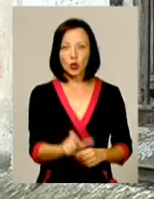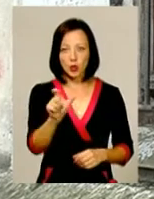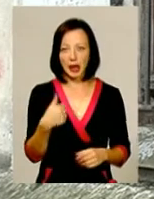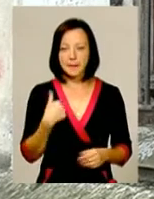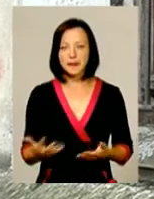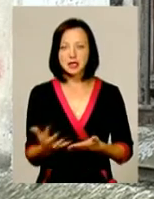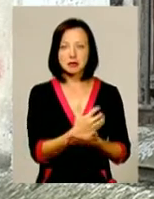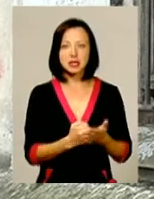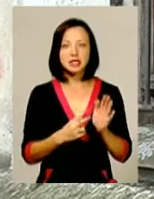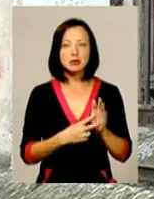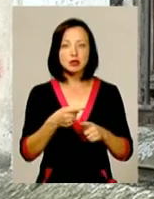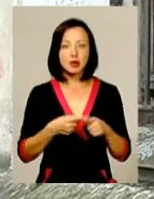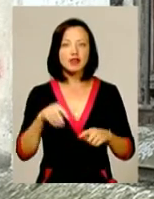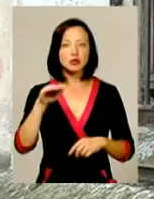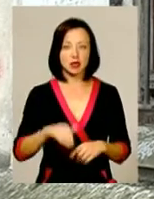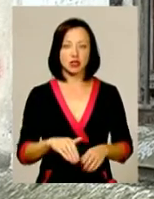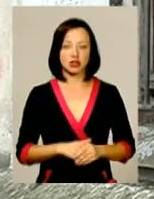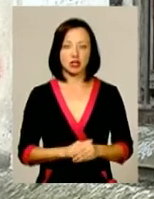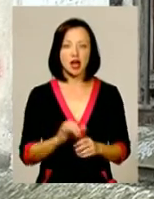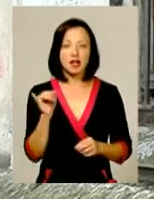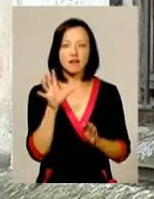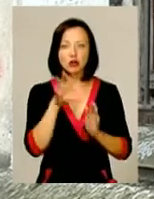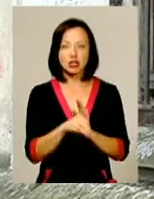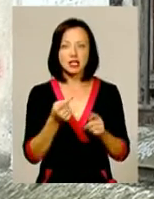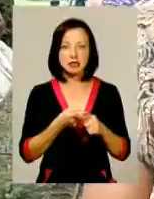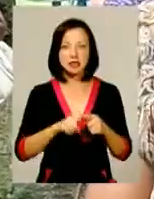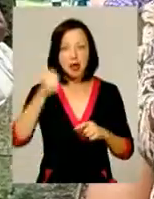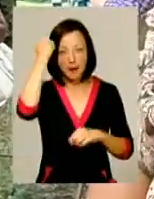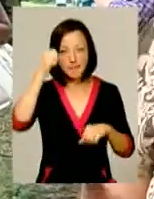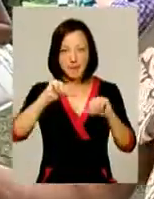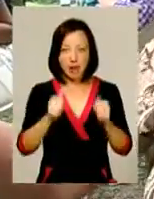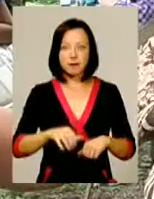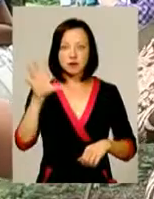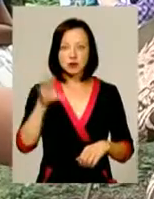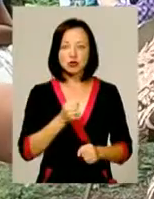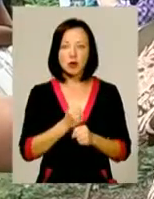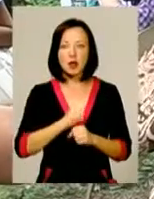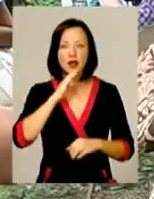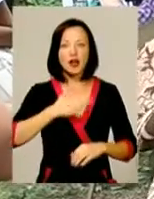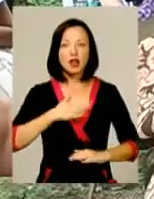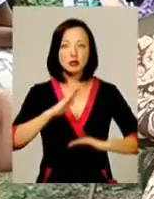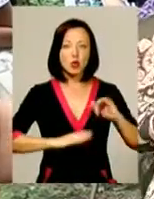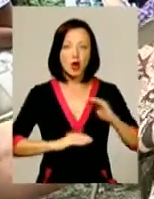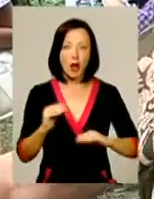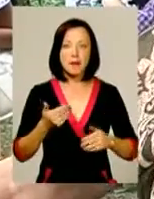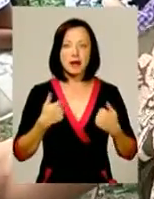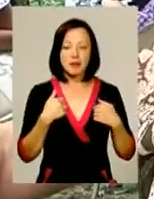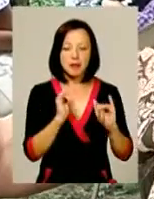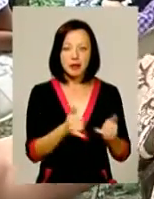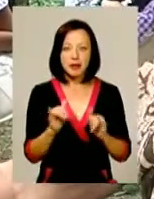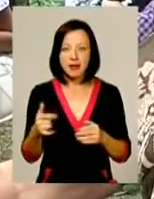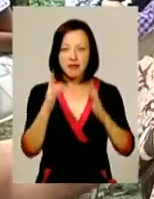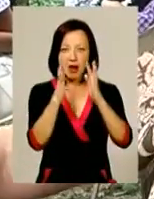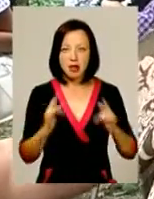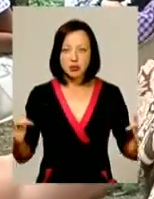назбирали 7,5 тисяч. І вложили все в цей пам'ятник. От все зроблене нашими пазурами. Ми підливали ті сосни,